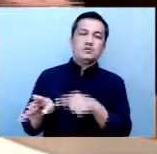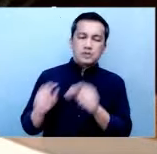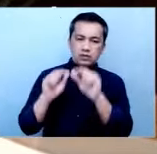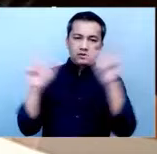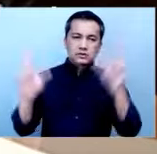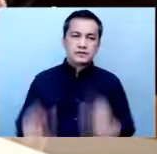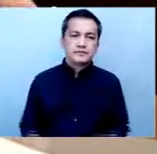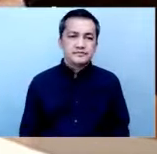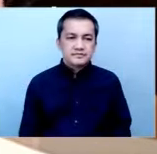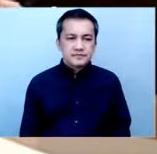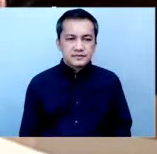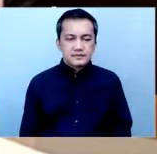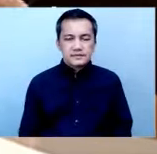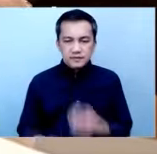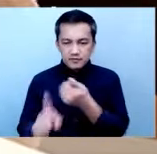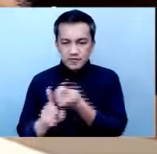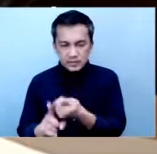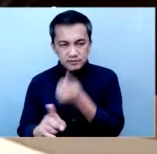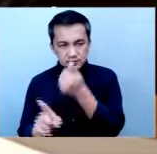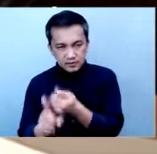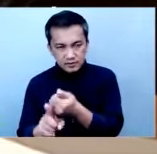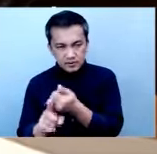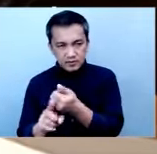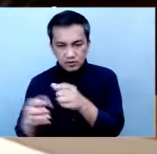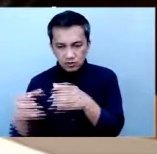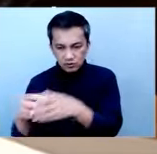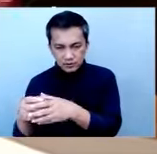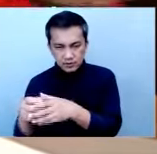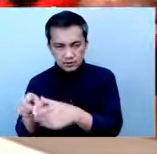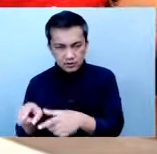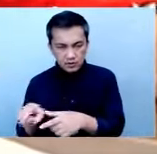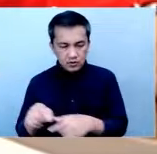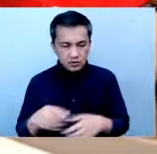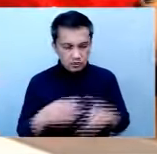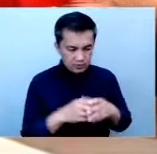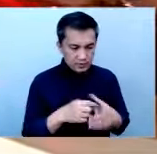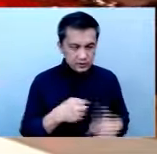na. Mismo yung committee mo, yung committee